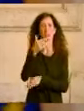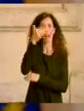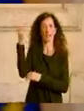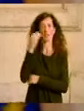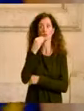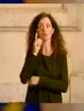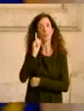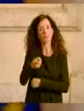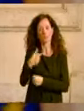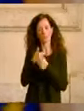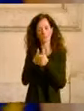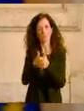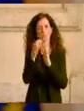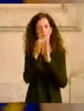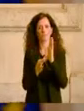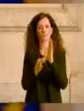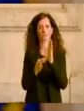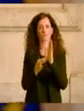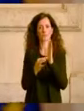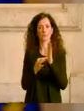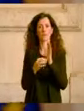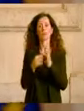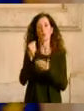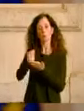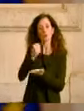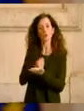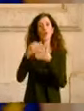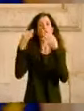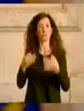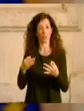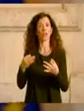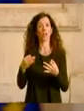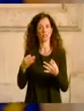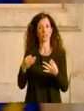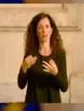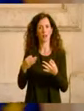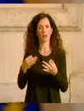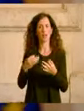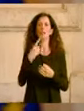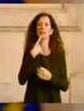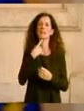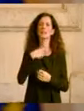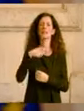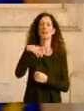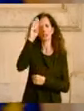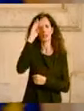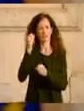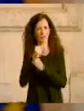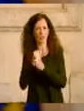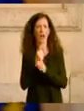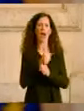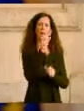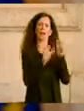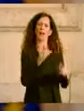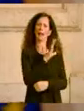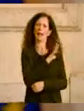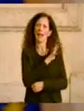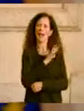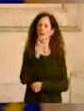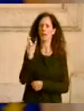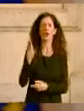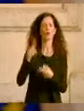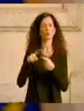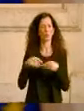guida, protocolli di sicurezza, saranno validi per i titolari, lavoratori, clienti, consumatori.